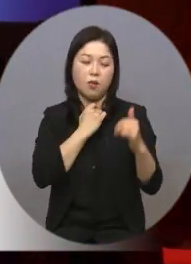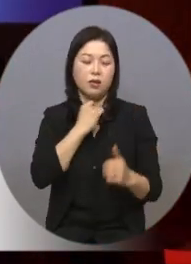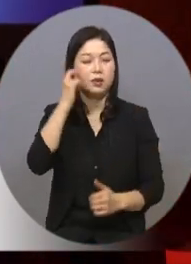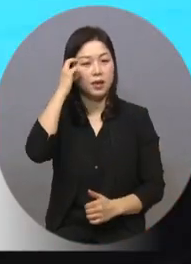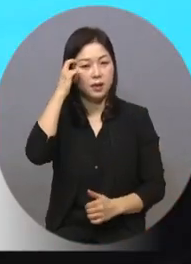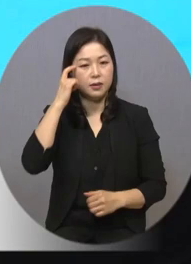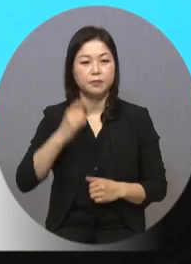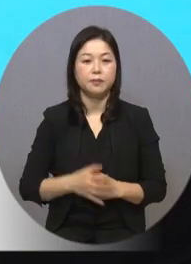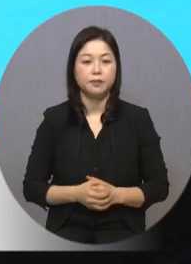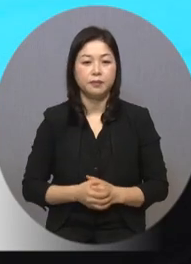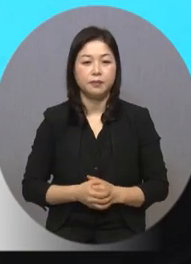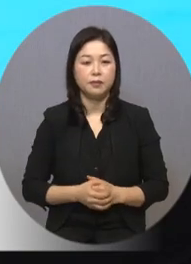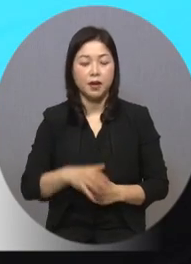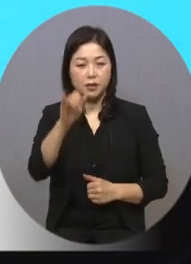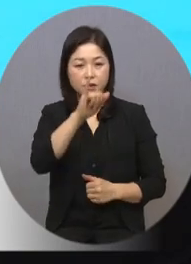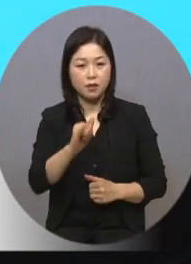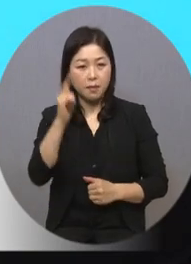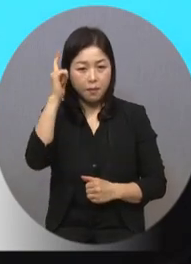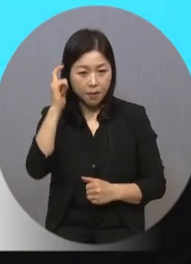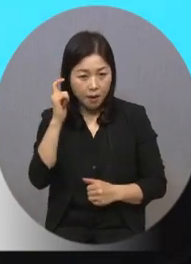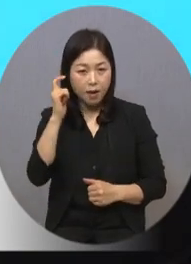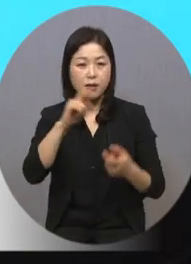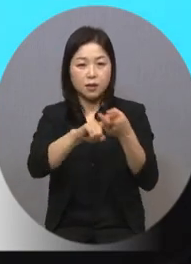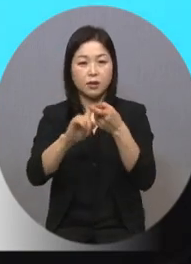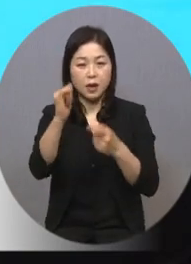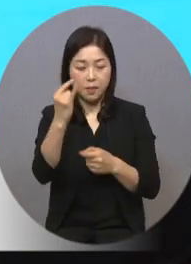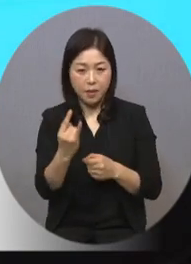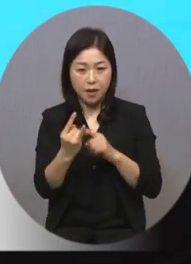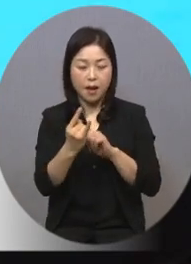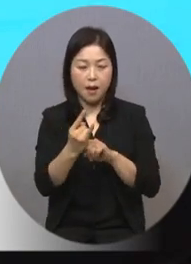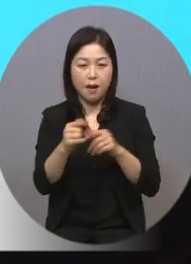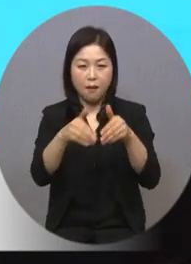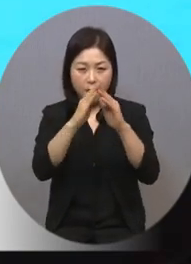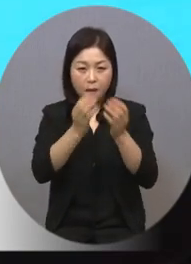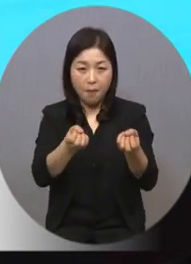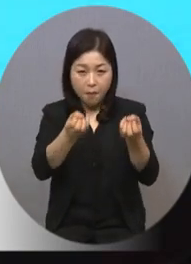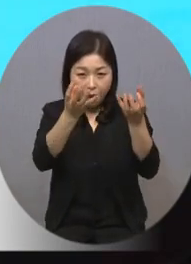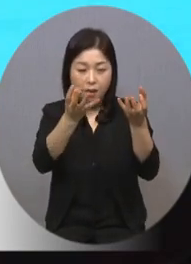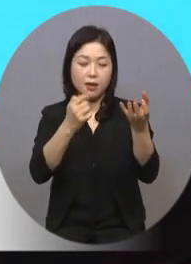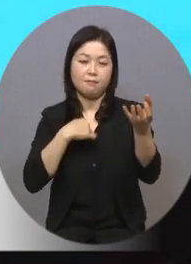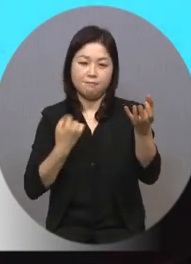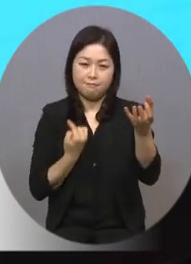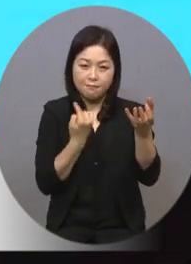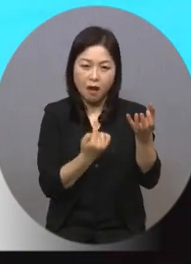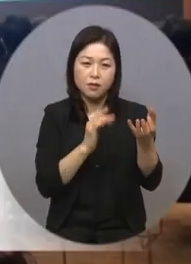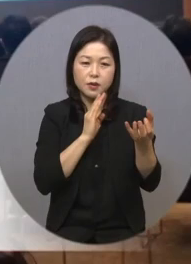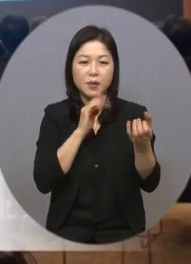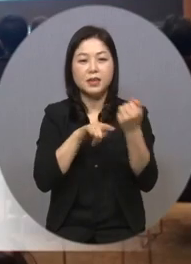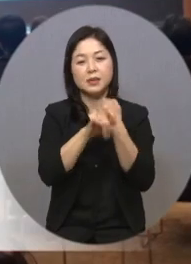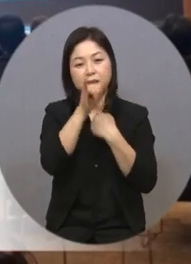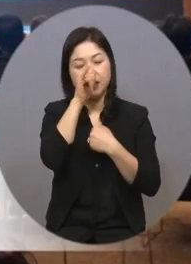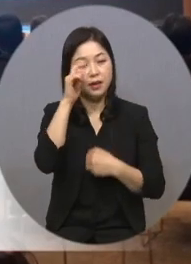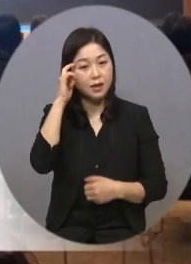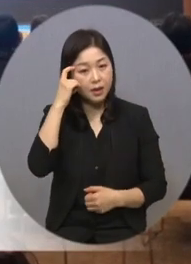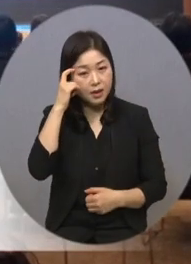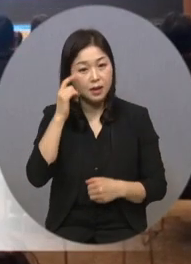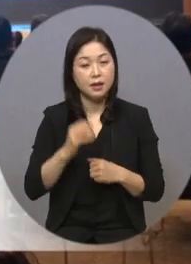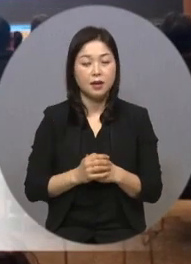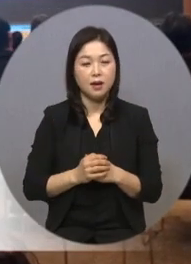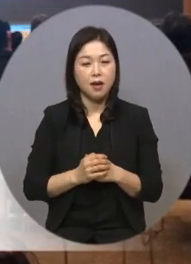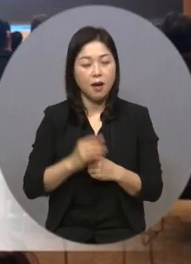많습니다. 전국 스타트업 연합회의 발대식을 함께해야 되어 매우 좋게 생각하며